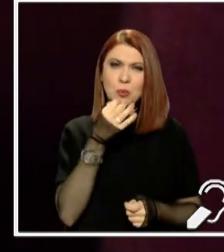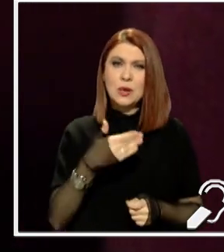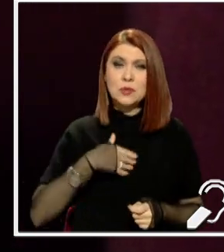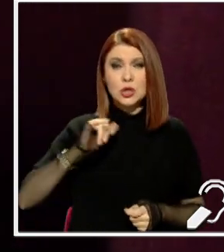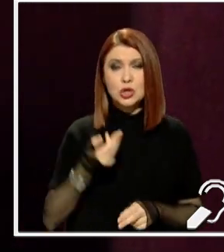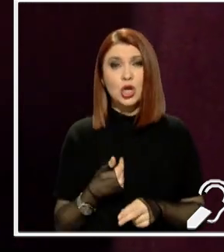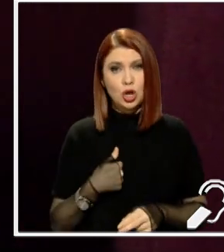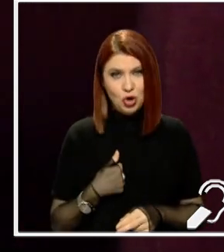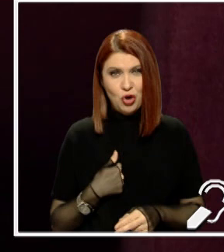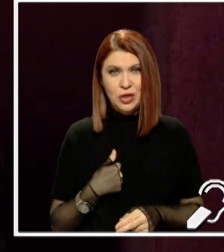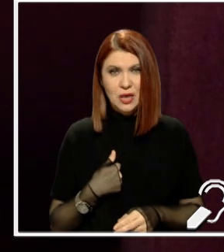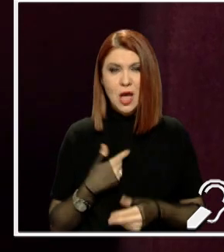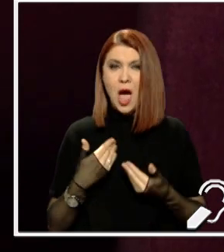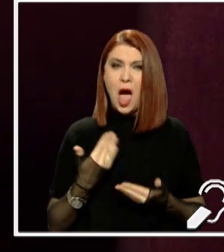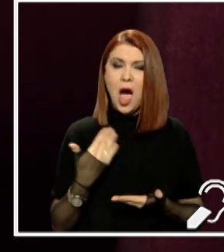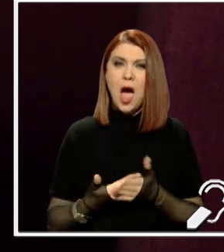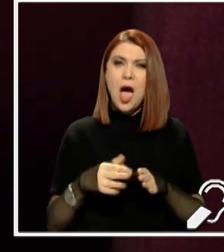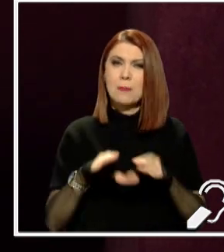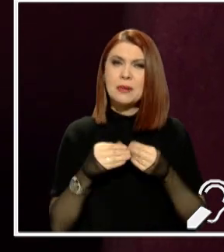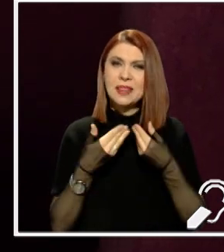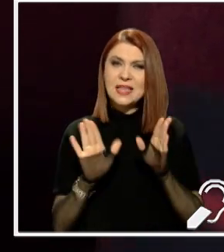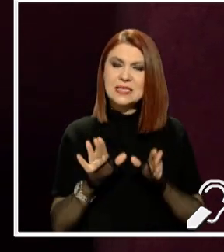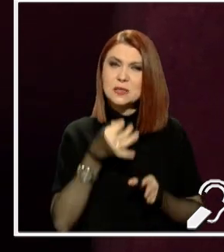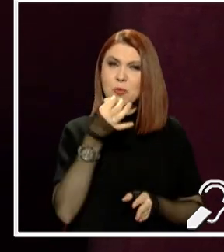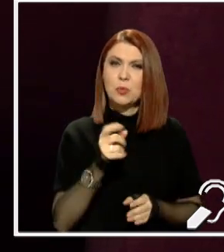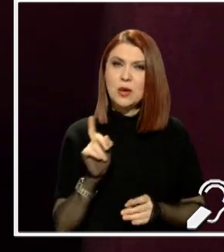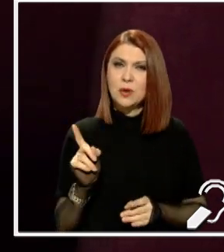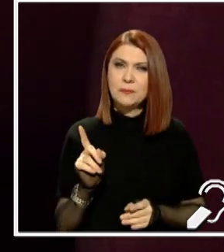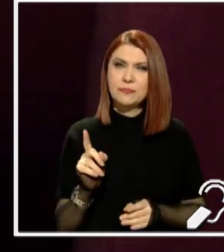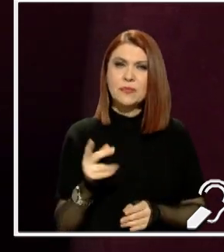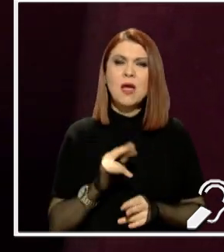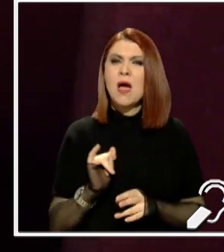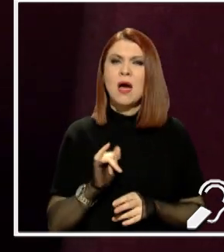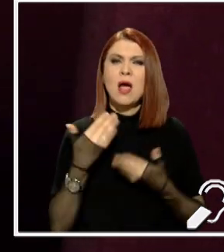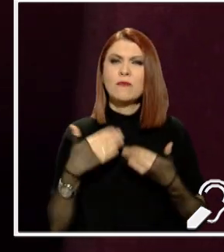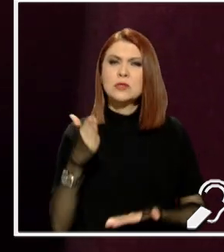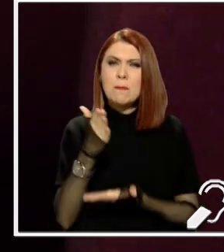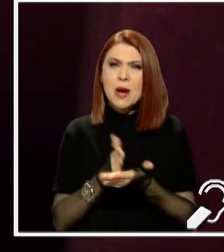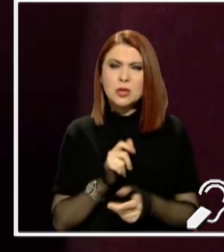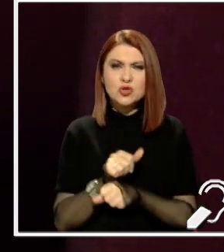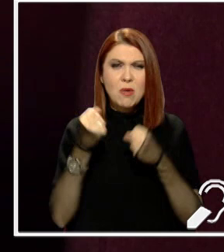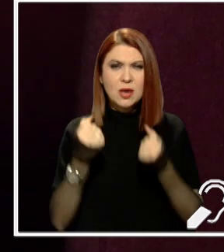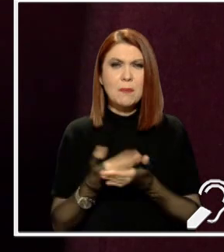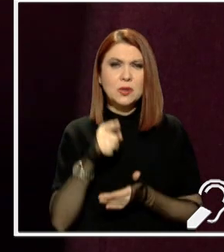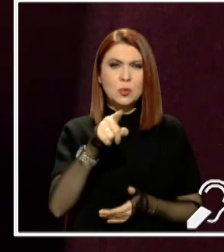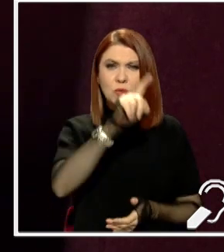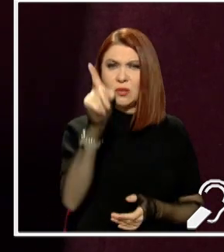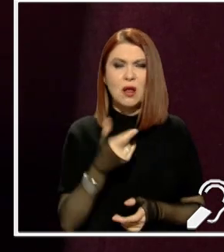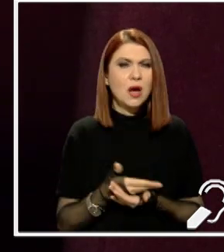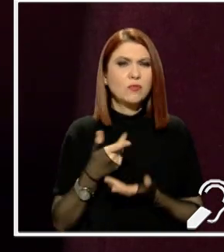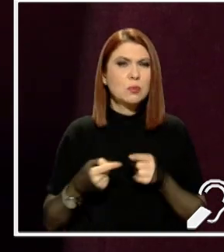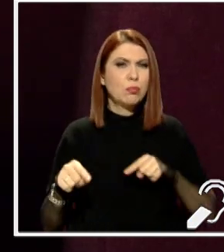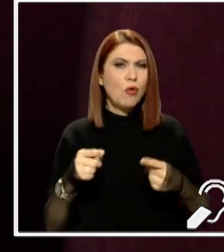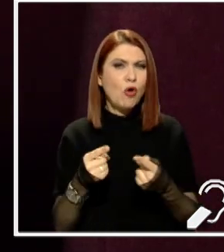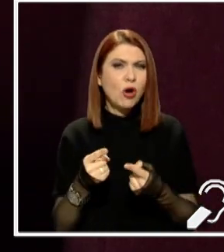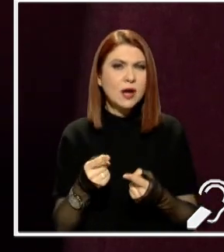dar și noi am fost deschiși la propunerile lui. Care a fost partea cea mai dificilă pentru tine? Care au fost provocările la